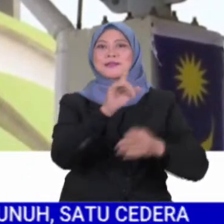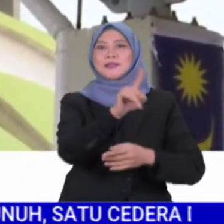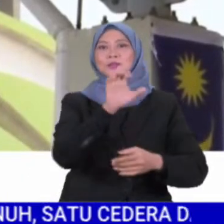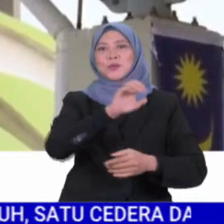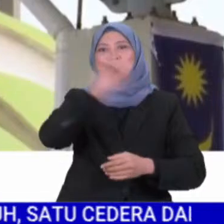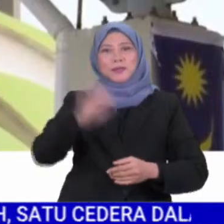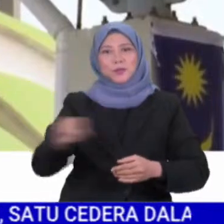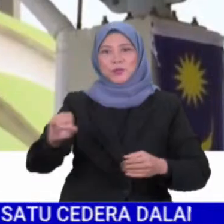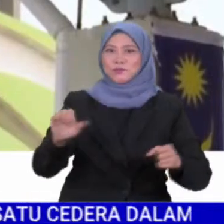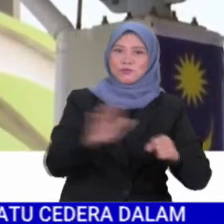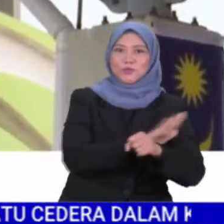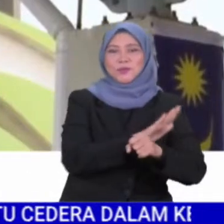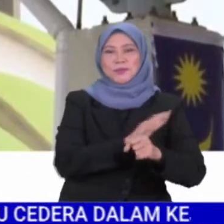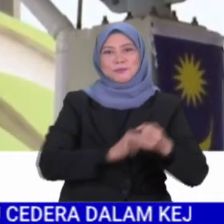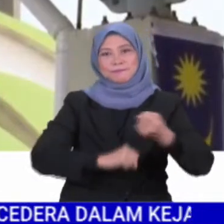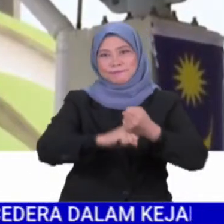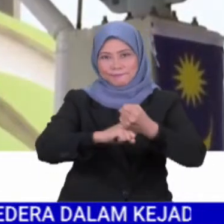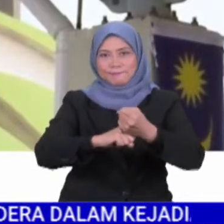100%.